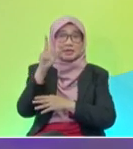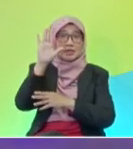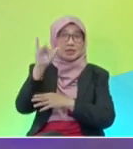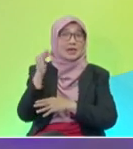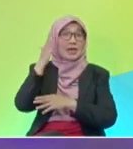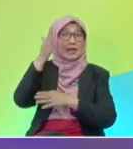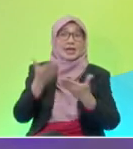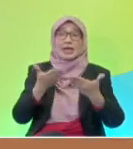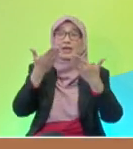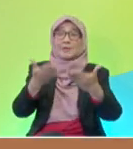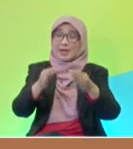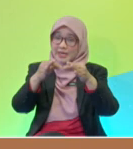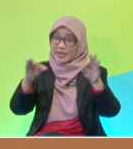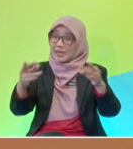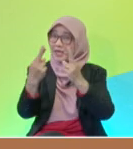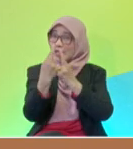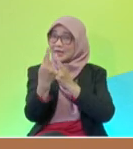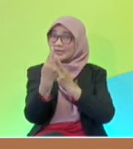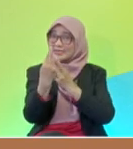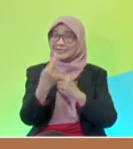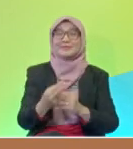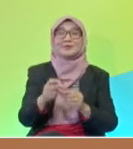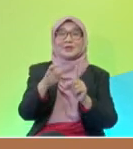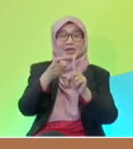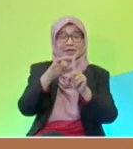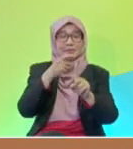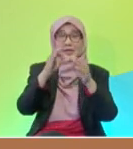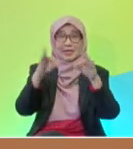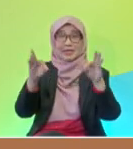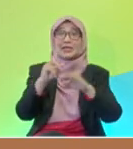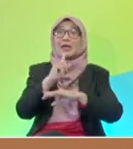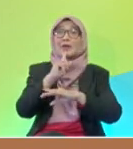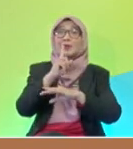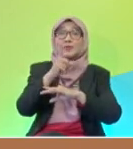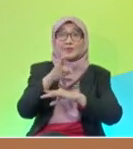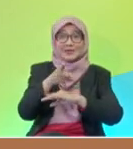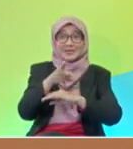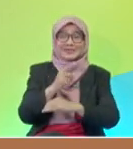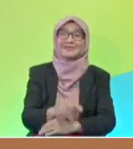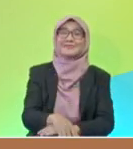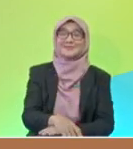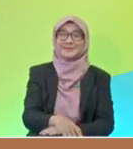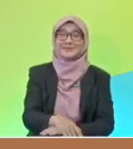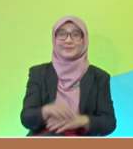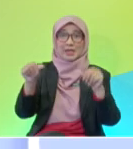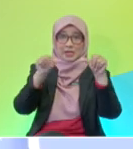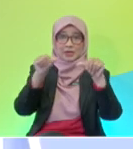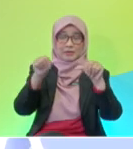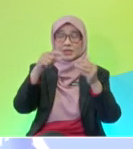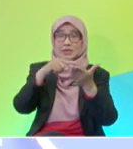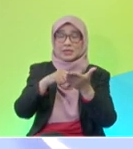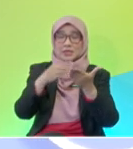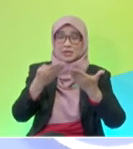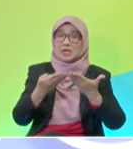ayat respons daripada ayat suruhan boleh ke boleh ke mesti boleh ni Baiklah aktiviti ini